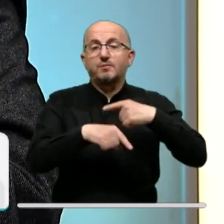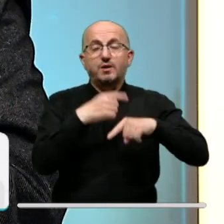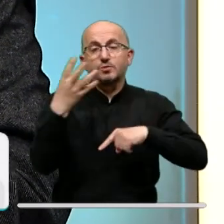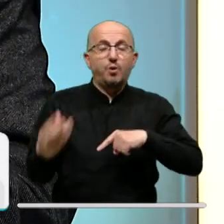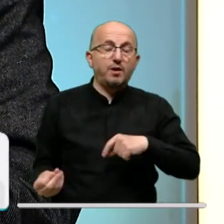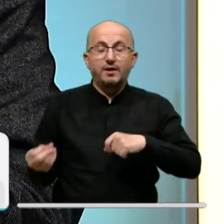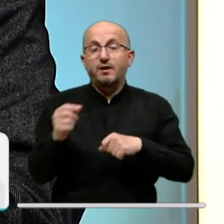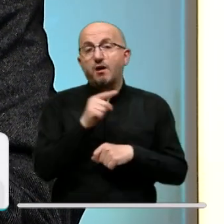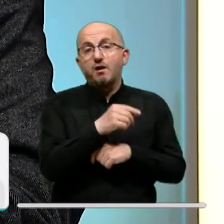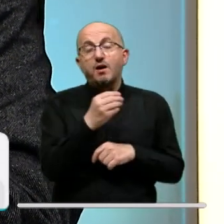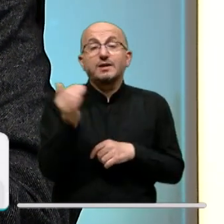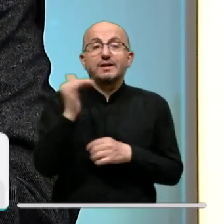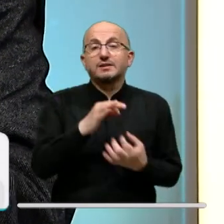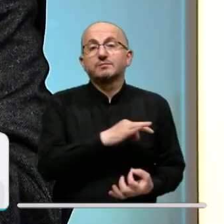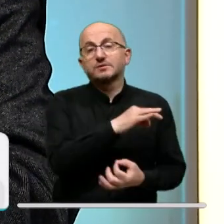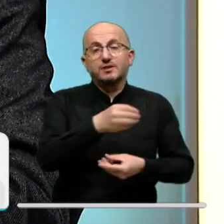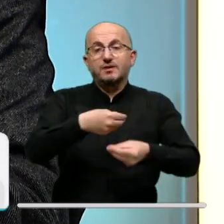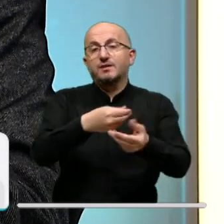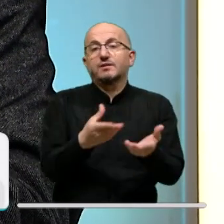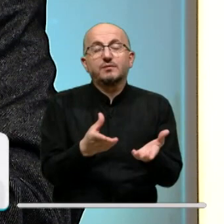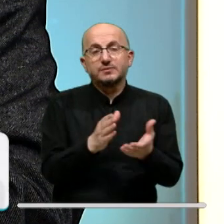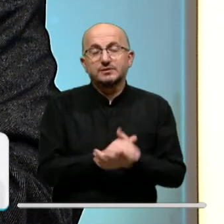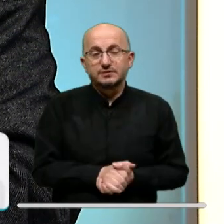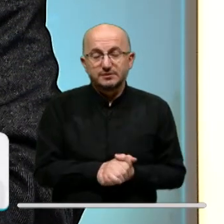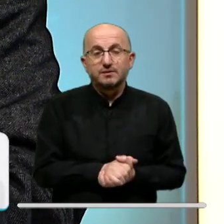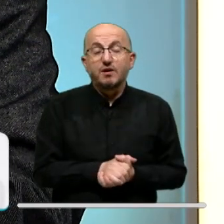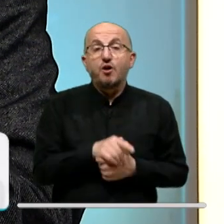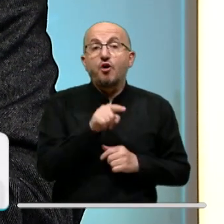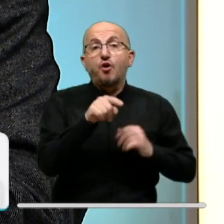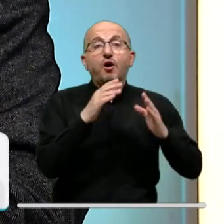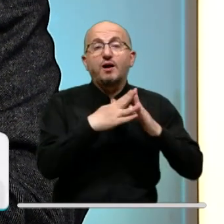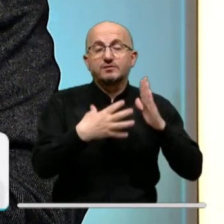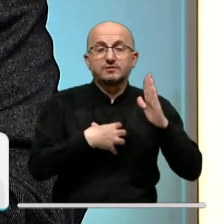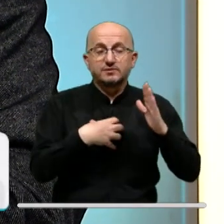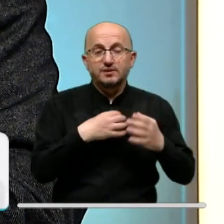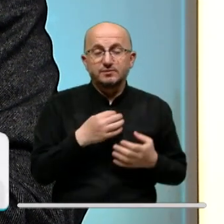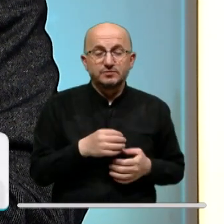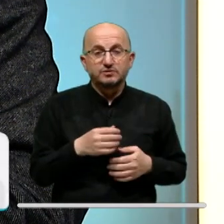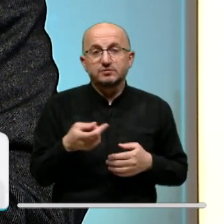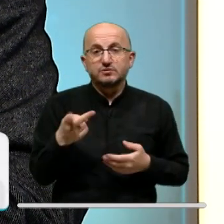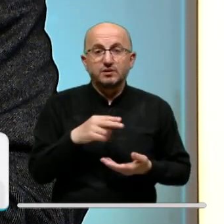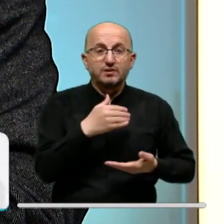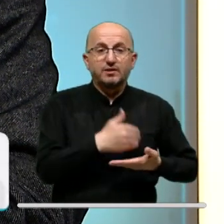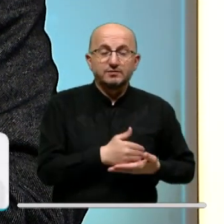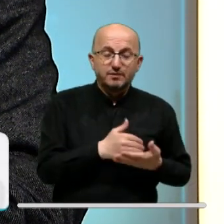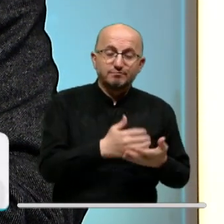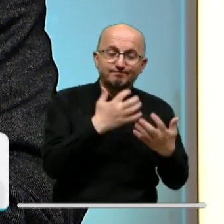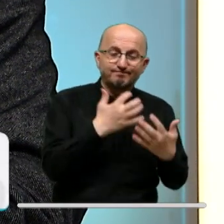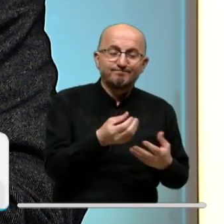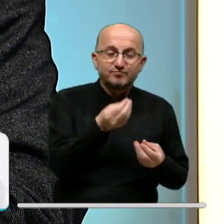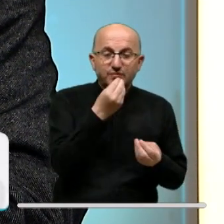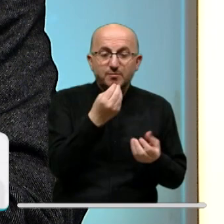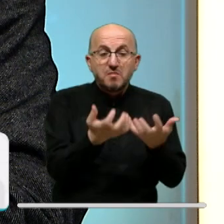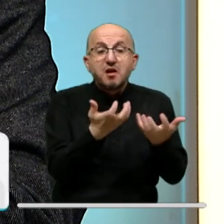olarak Oraya gelenlere ikram edesiniz Hatta o Ev sahipleri de cenazeyle ilgilenmişlerdir yemek